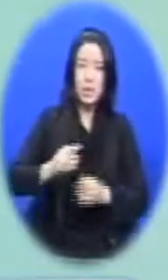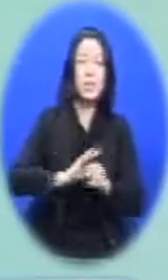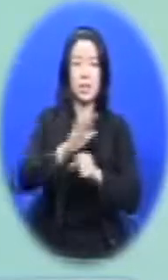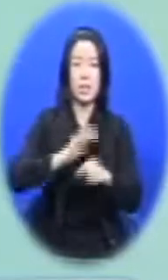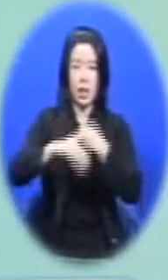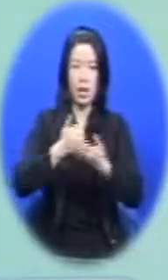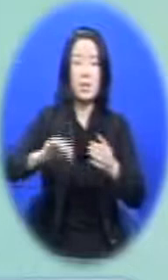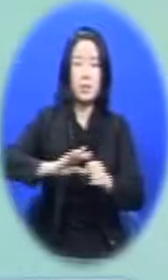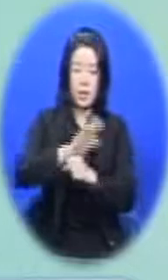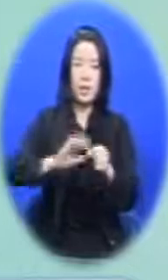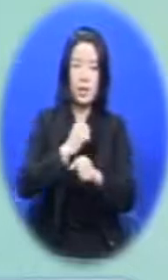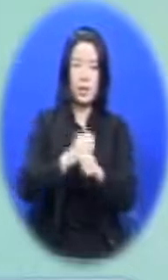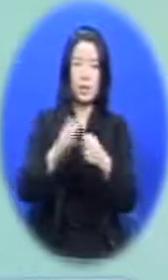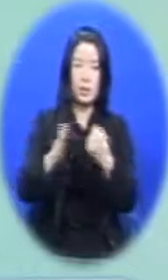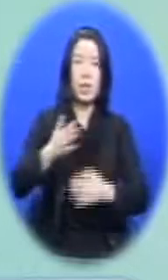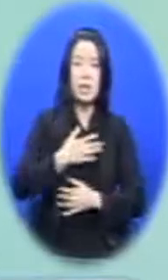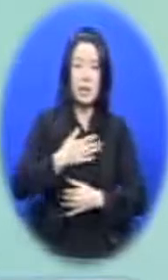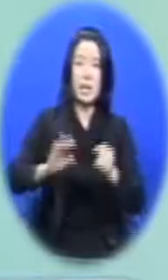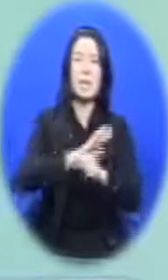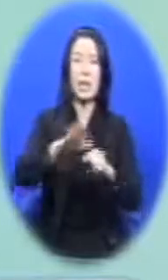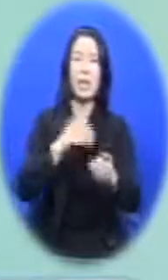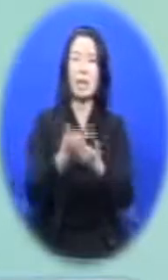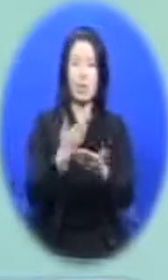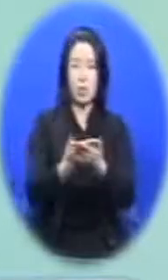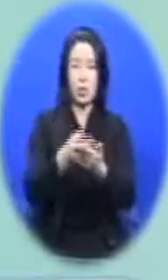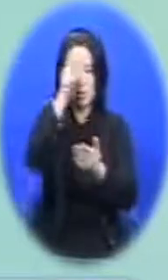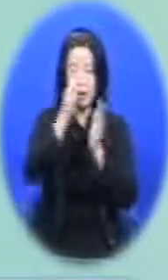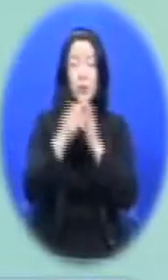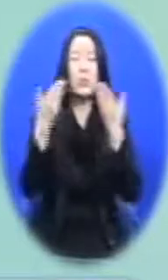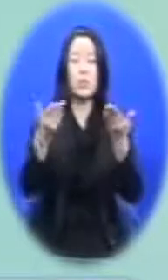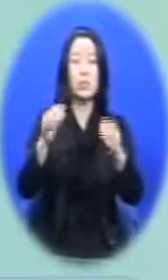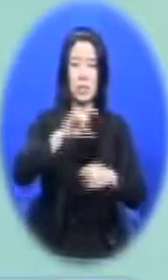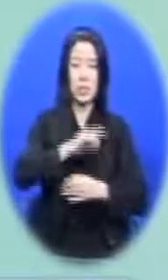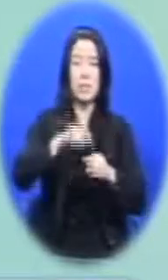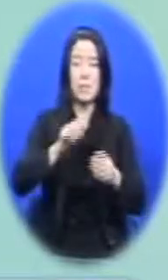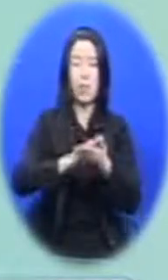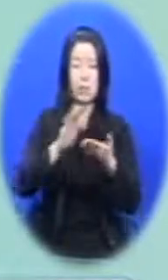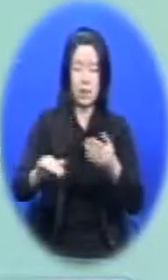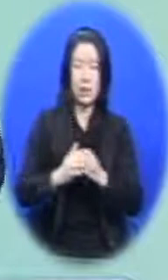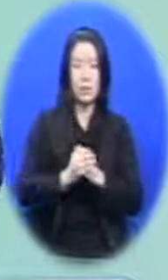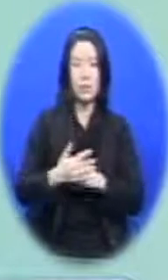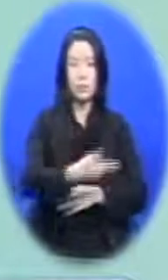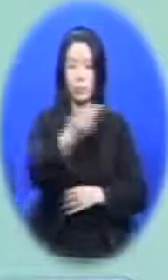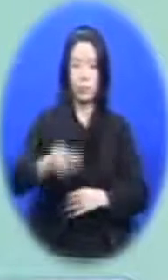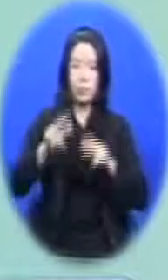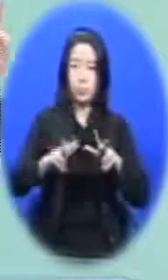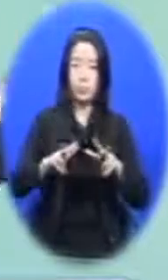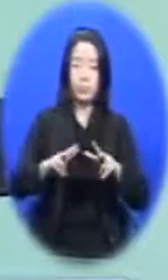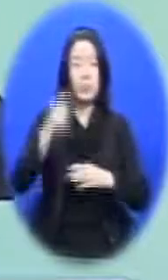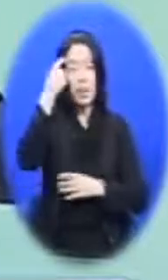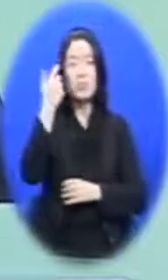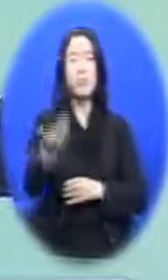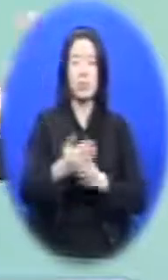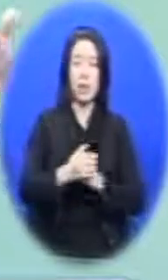하나님이 사랑이시니 제가 사랑하게 해주세요. 이 기도를 해야 될 제목이랍니다. 여러분에게 지금쯤 한번